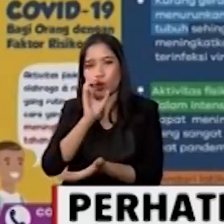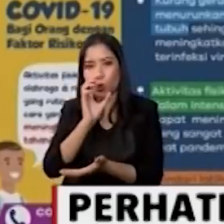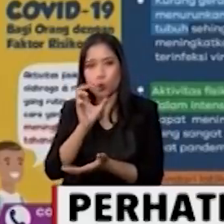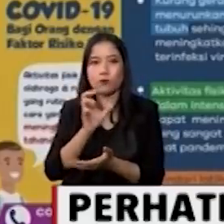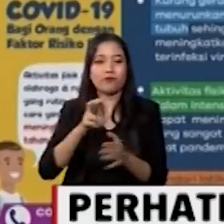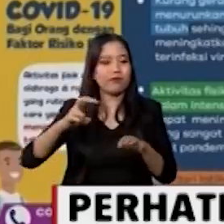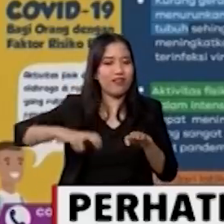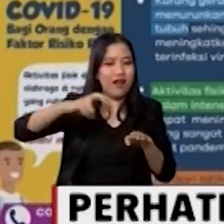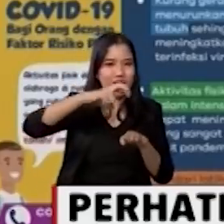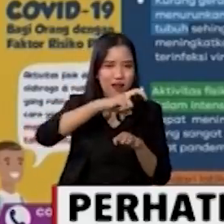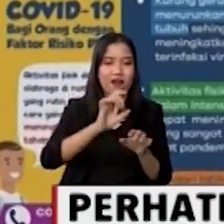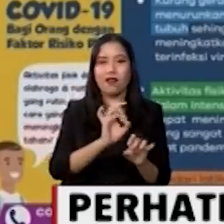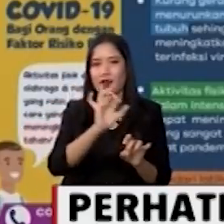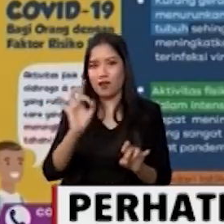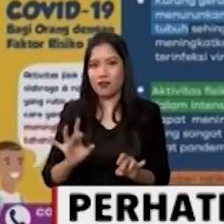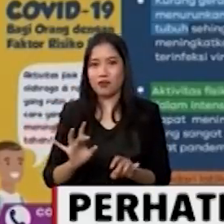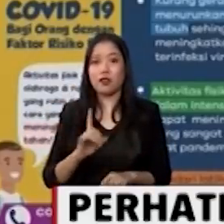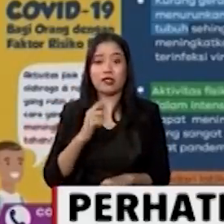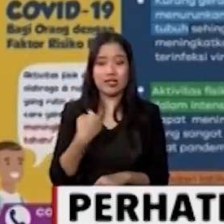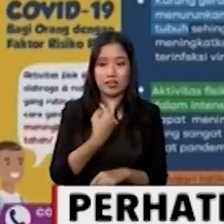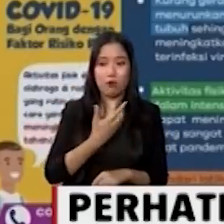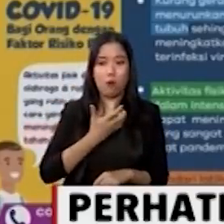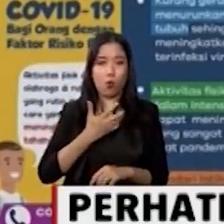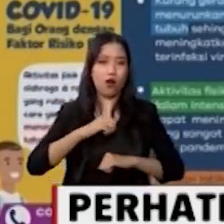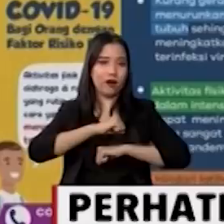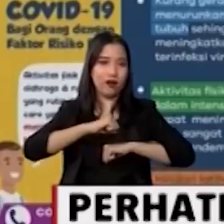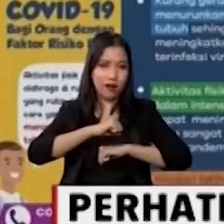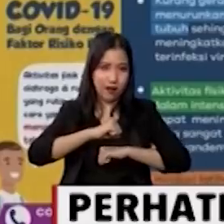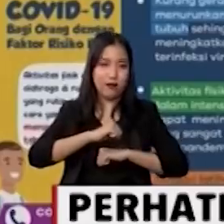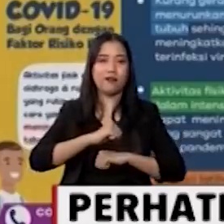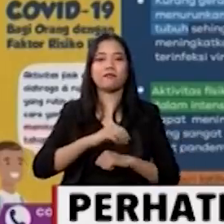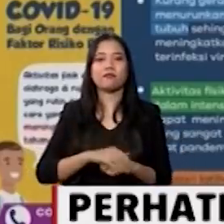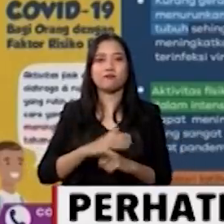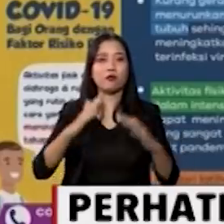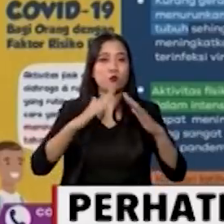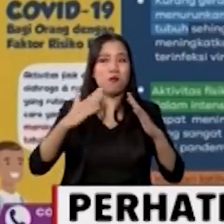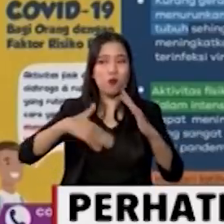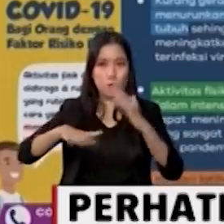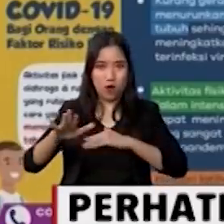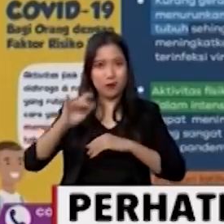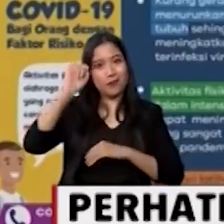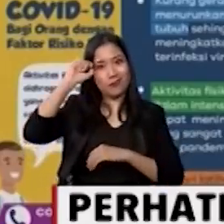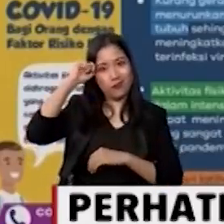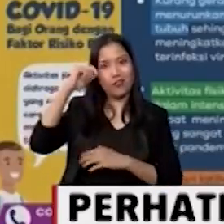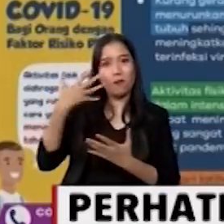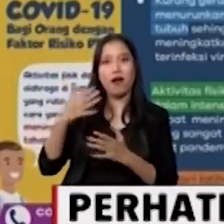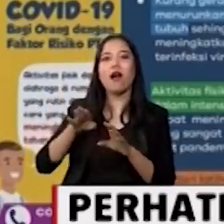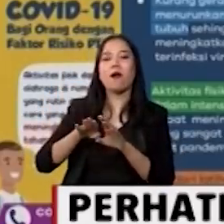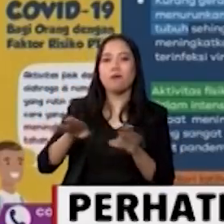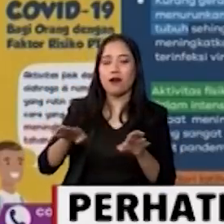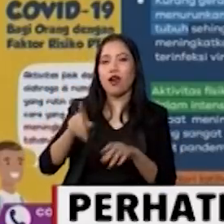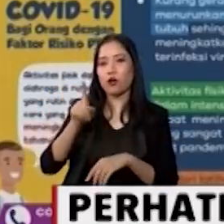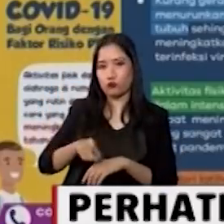sebagainya. Kalau kita ingin berolahraga sambil melepas penat di luar rumah, ingat kembali unsur